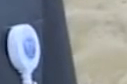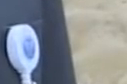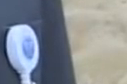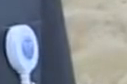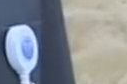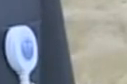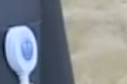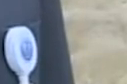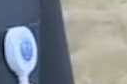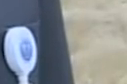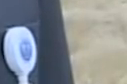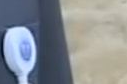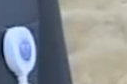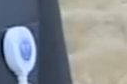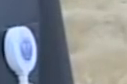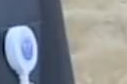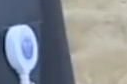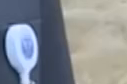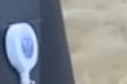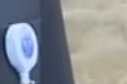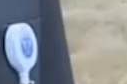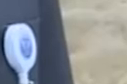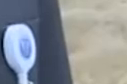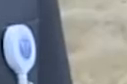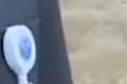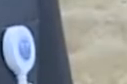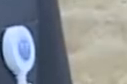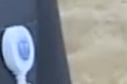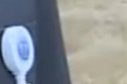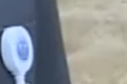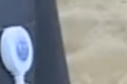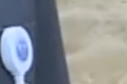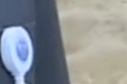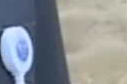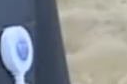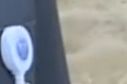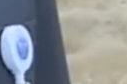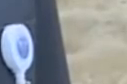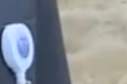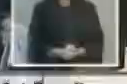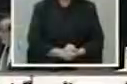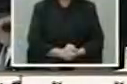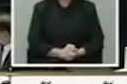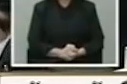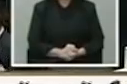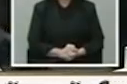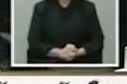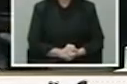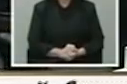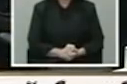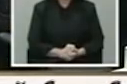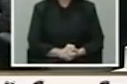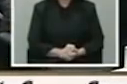แนนวันนี้เพื่อเอาชนะมติให้ได้เพราะฉะนั้นถ้าใครเห็นสมาชิกสภาผู้แทนคนนี้นะเข้